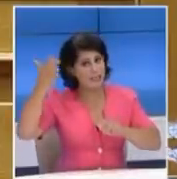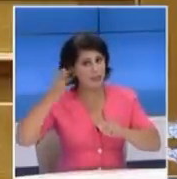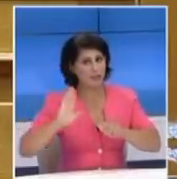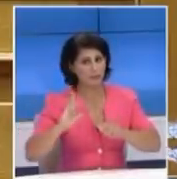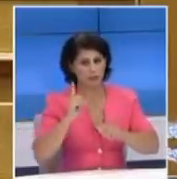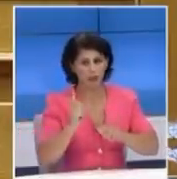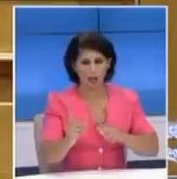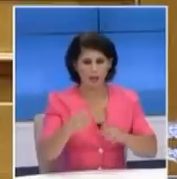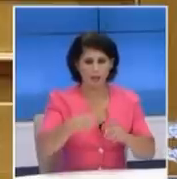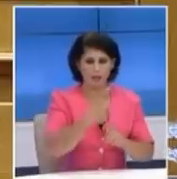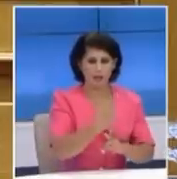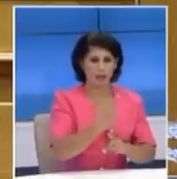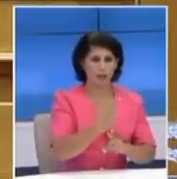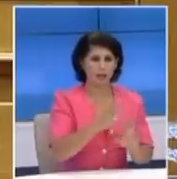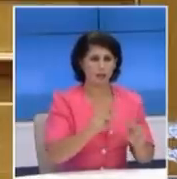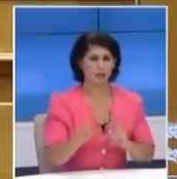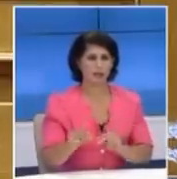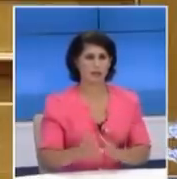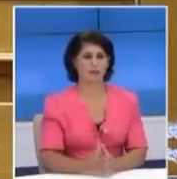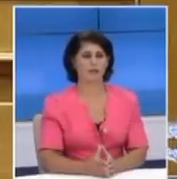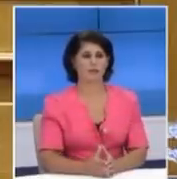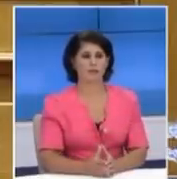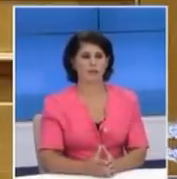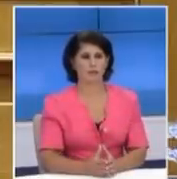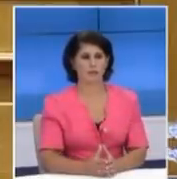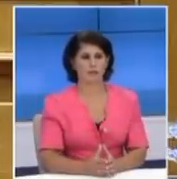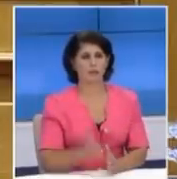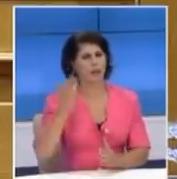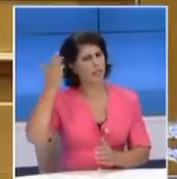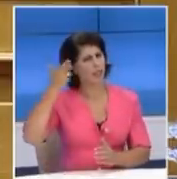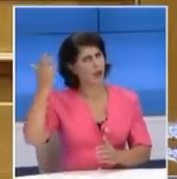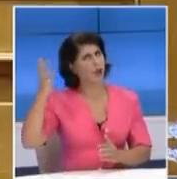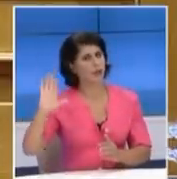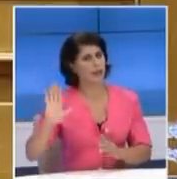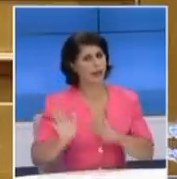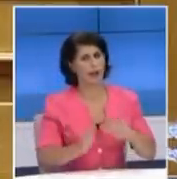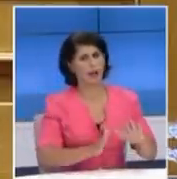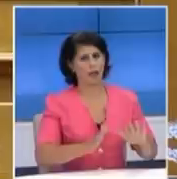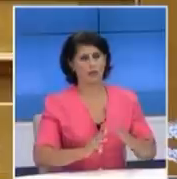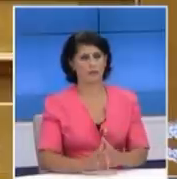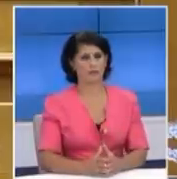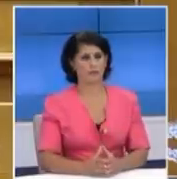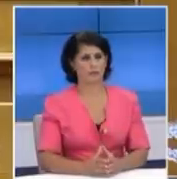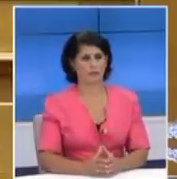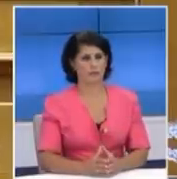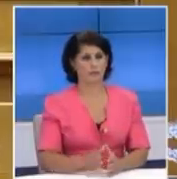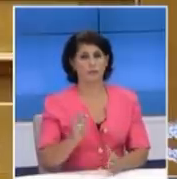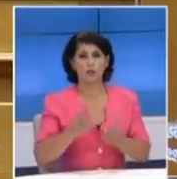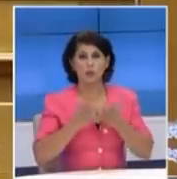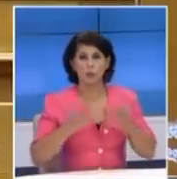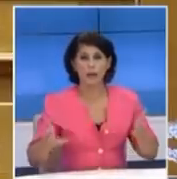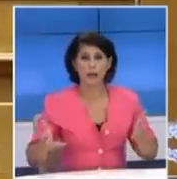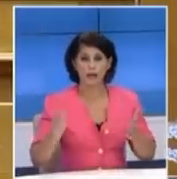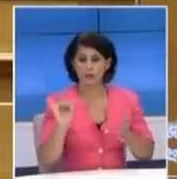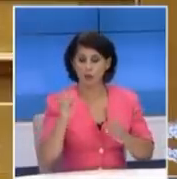έρευνα, ένα και ένα κάνει δύο. Ο διεθνολόγος είναι όπως δημοσιογράφοι, από θεωρία είμαστε μεγάλοι. Από ουσία καμία. Είναι το